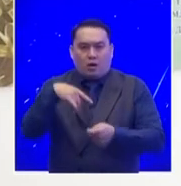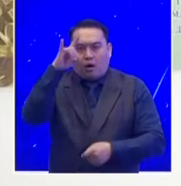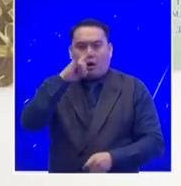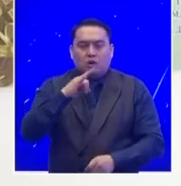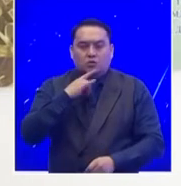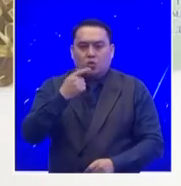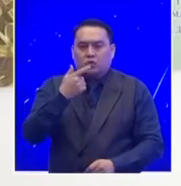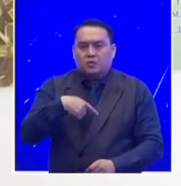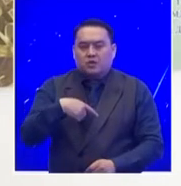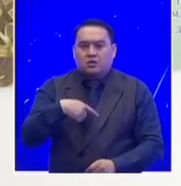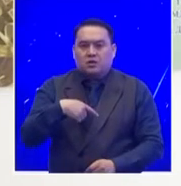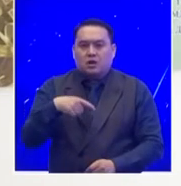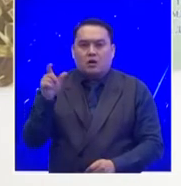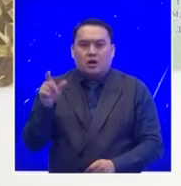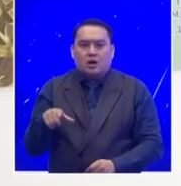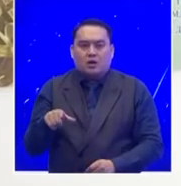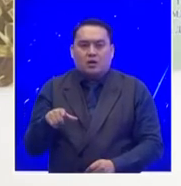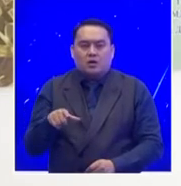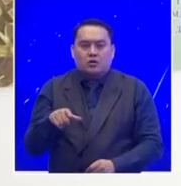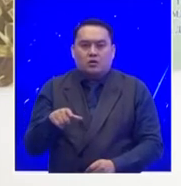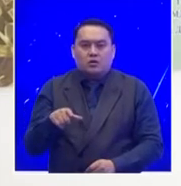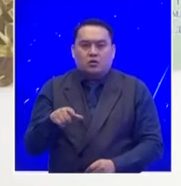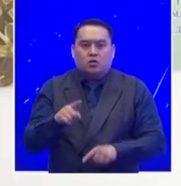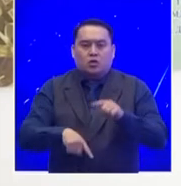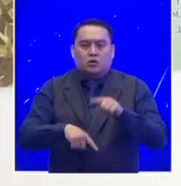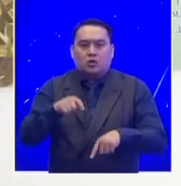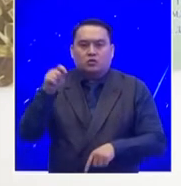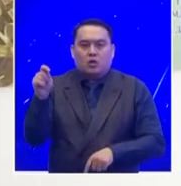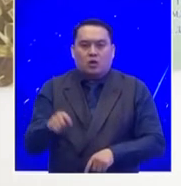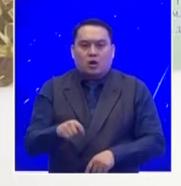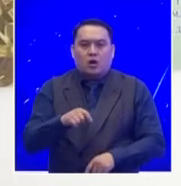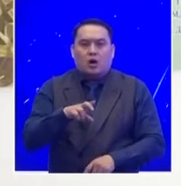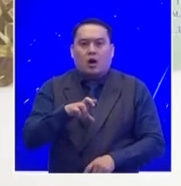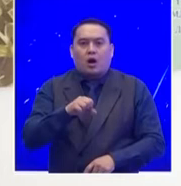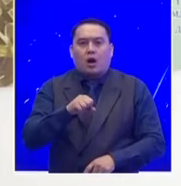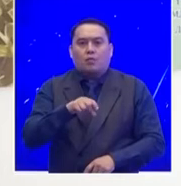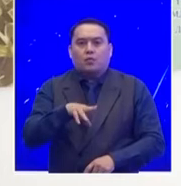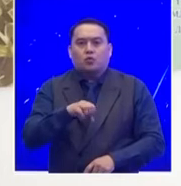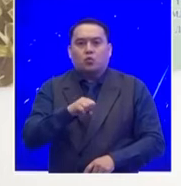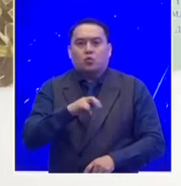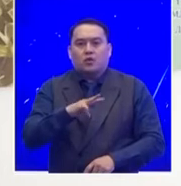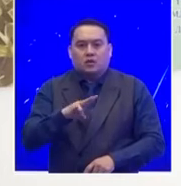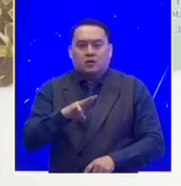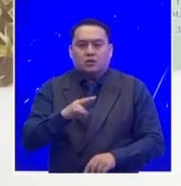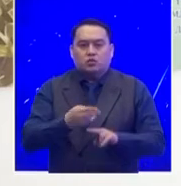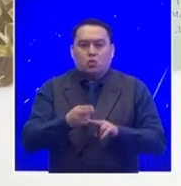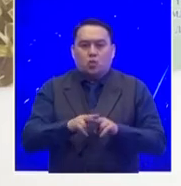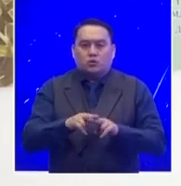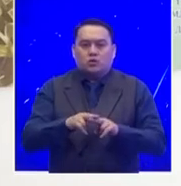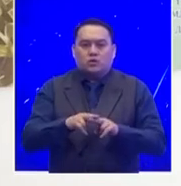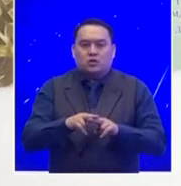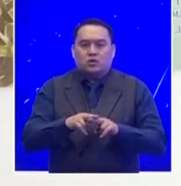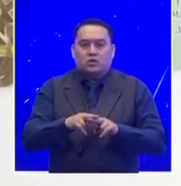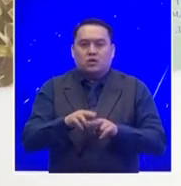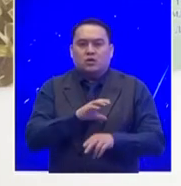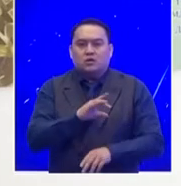қазақстандық өзіміздің азаматымыз, бәрімізге белгілі Ұлы Отан соғысының ардагері Мәлік Ғабдуллиннің берген сол кездегі сұхбаты және